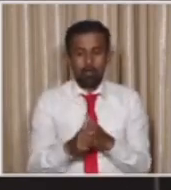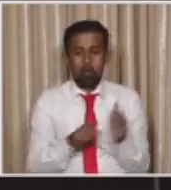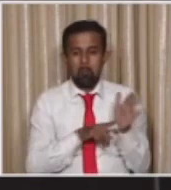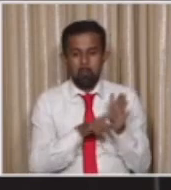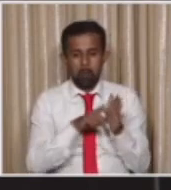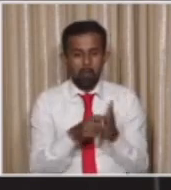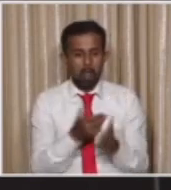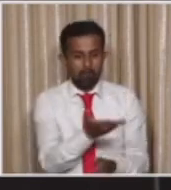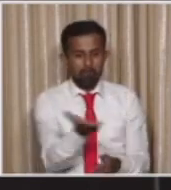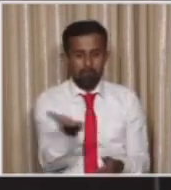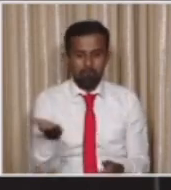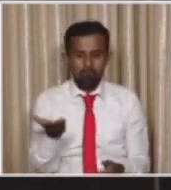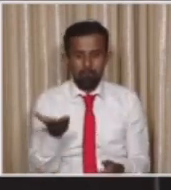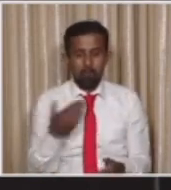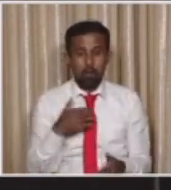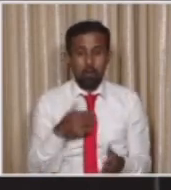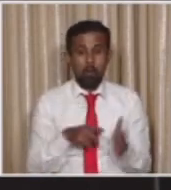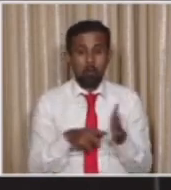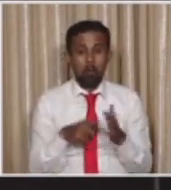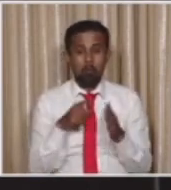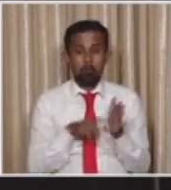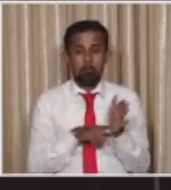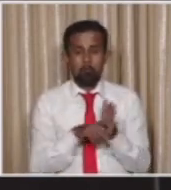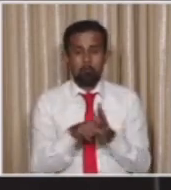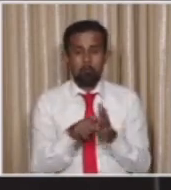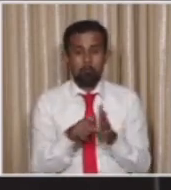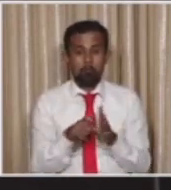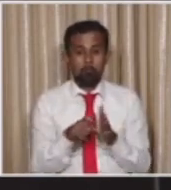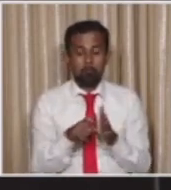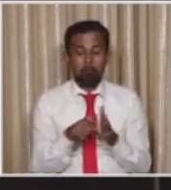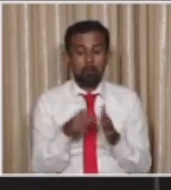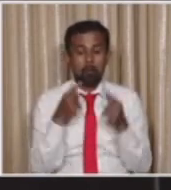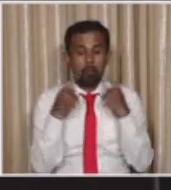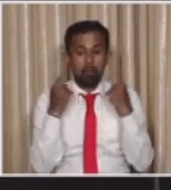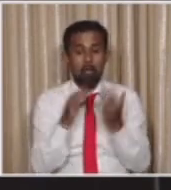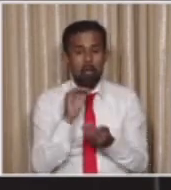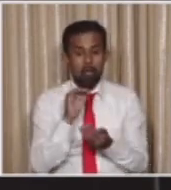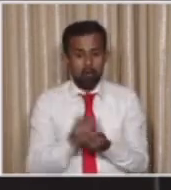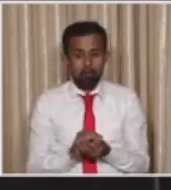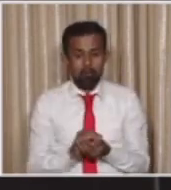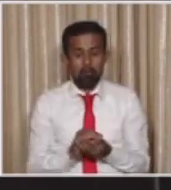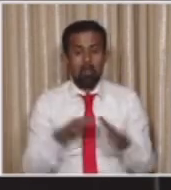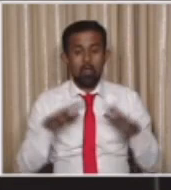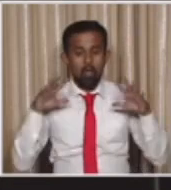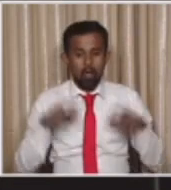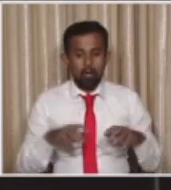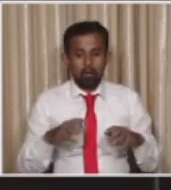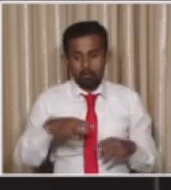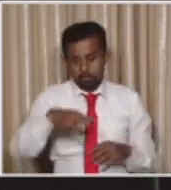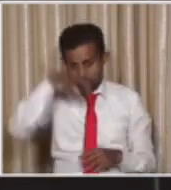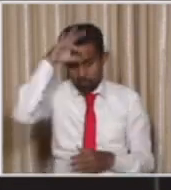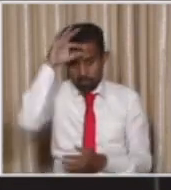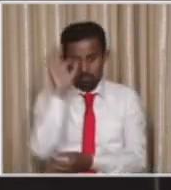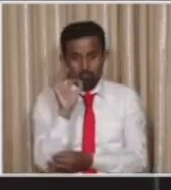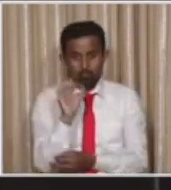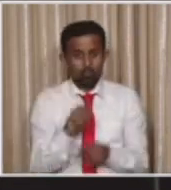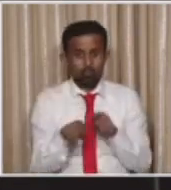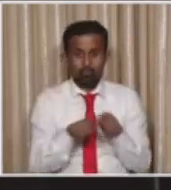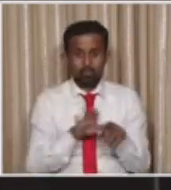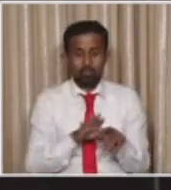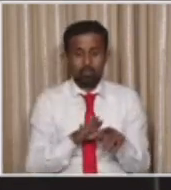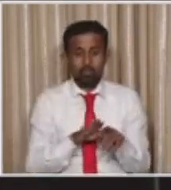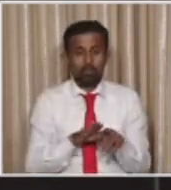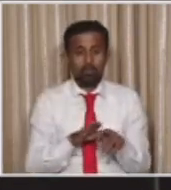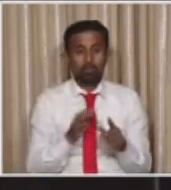තියෙනවා. එතකොට ඒක තමයි අපේ ප්‍රෞඪ ඉතිහාසයේ සාක්ෂි. මේ උරුමයන් අයිති ඇත්ත වශයෙන්ම සිංහල බෞද්ධයන්ට පමණක් නෙවෙයි. මේක